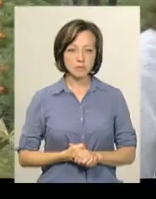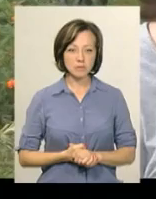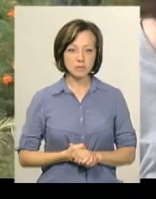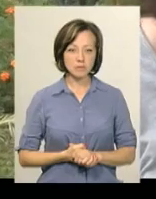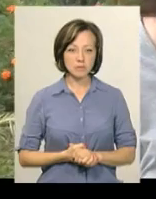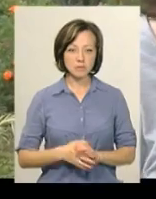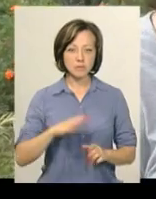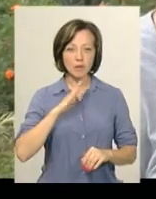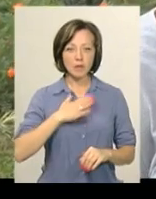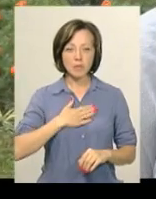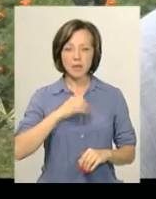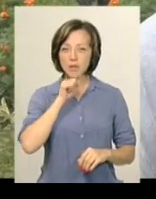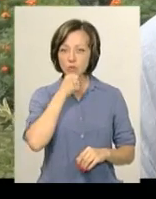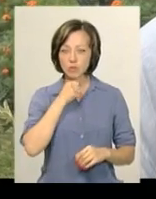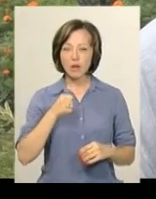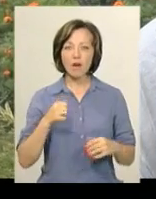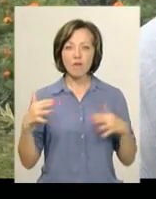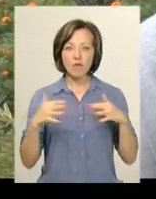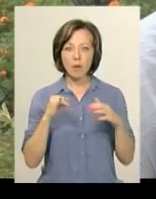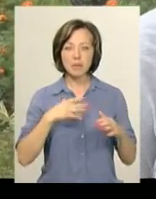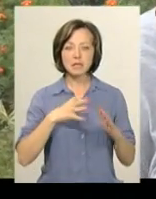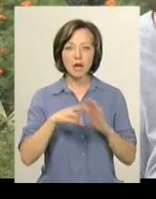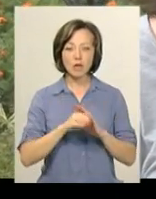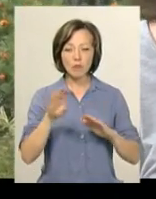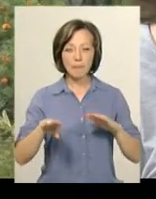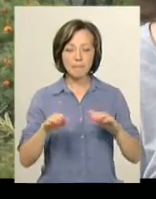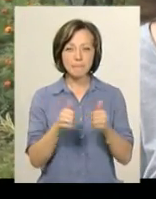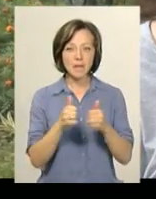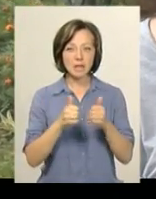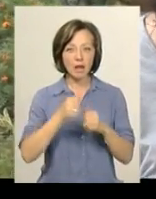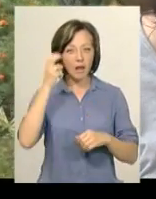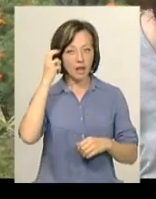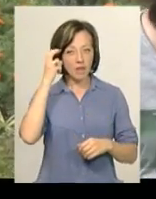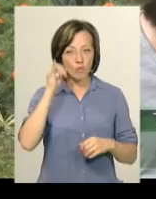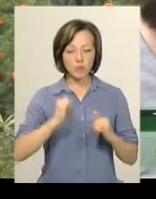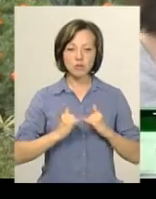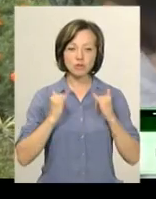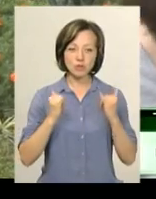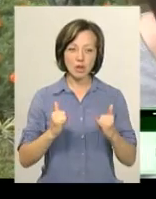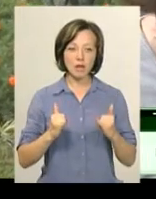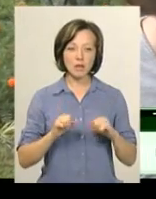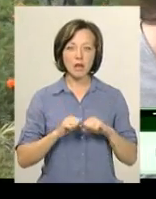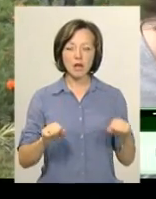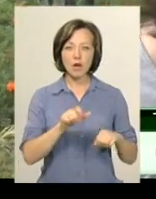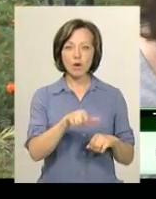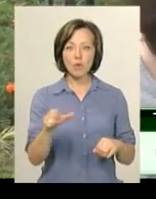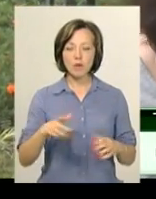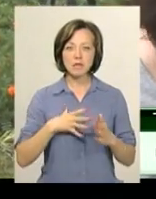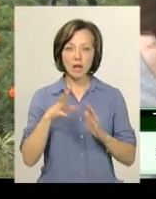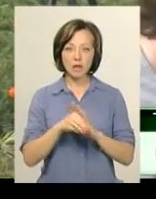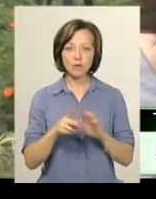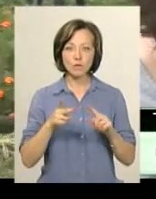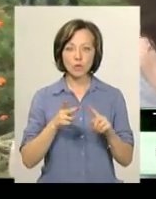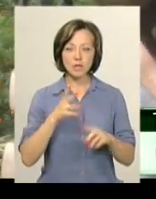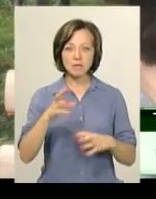Мій дідусь воював і загинув під Києвом. І шана героїв, які загинули у Другій